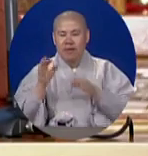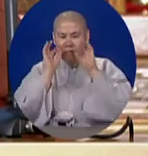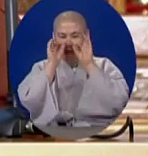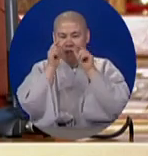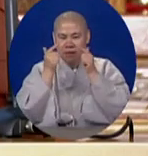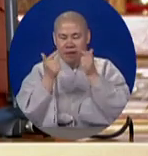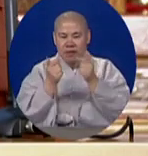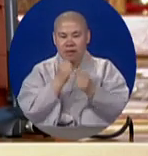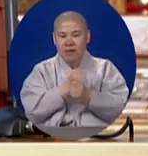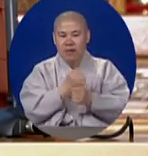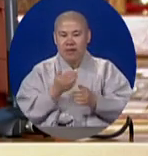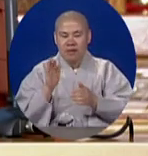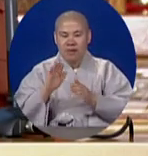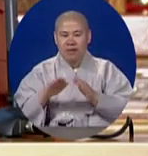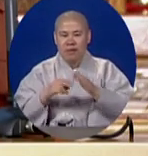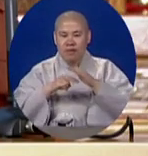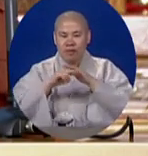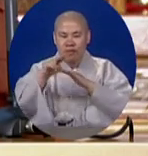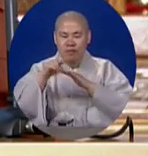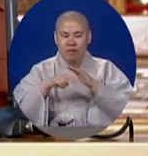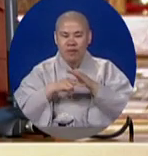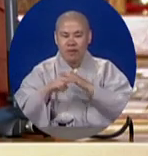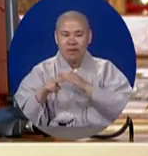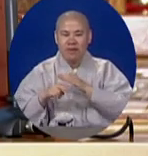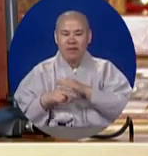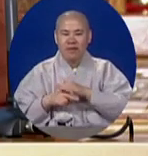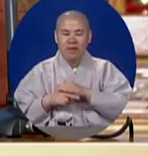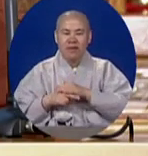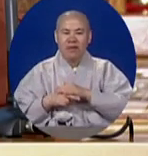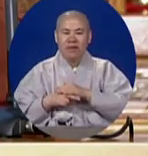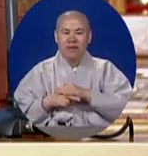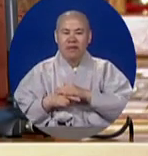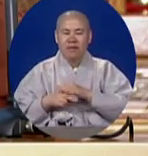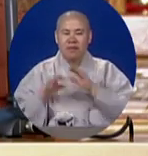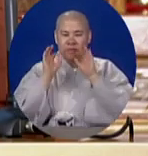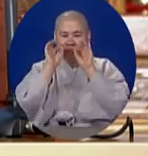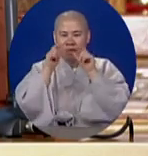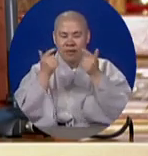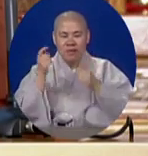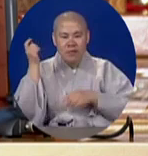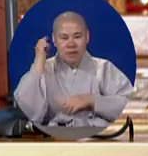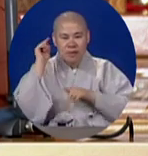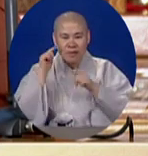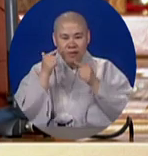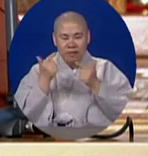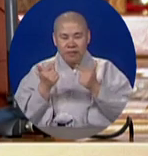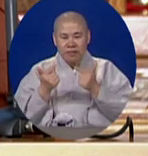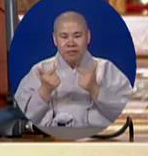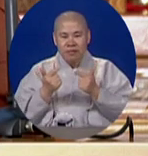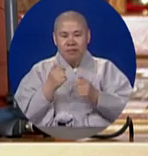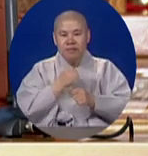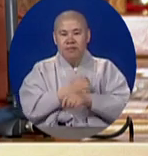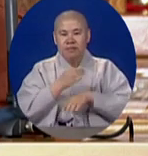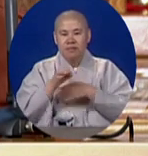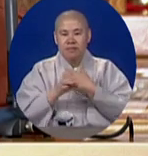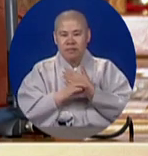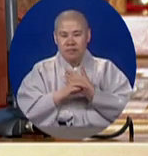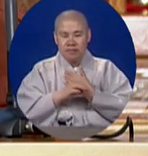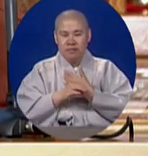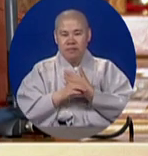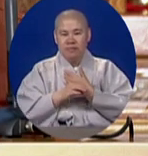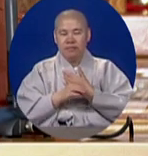그랬습니다. 이건 도망가는 거예요. 그러고 아예 보지도 않고 듣지도 않는다 이러면은